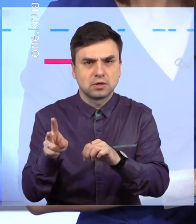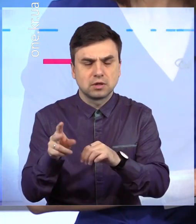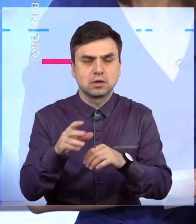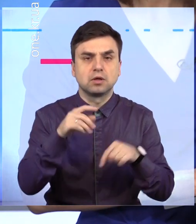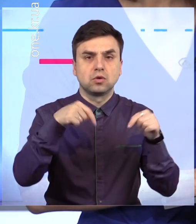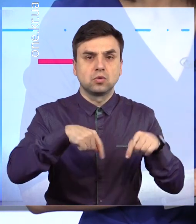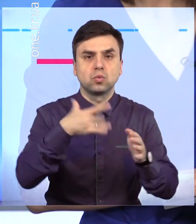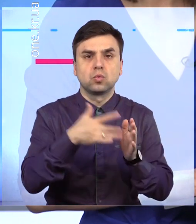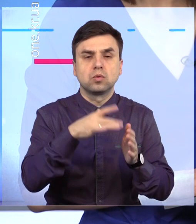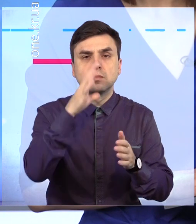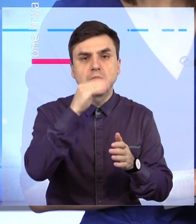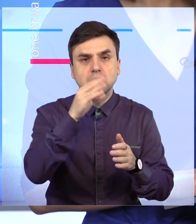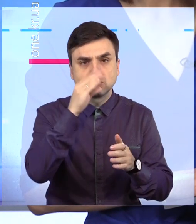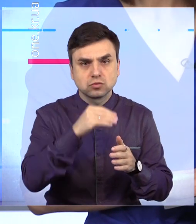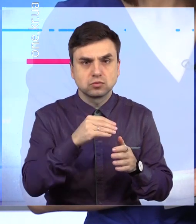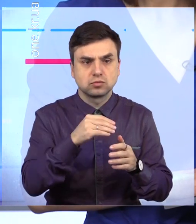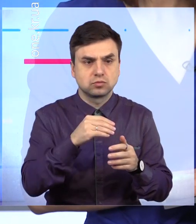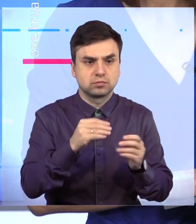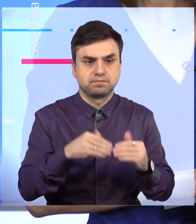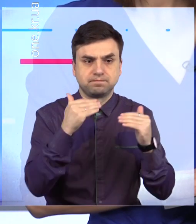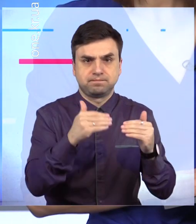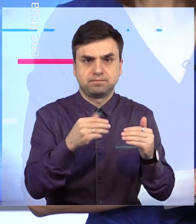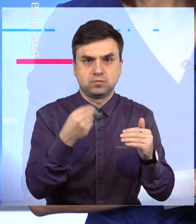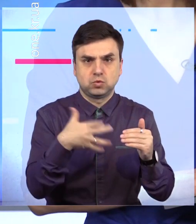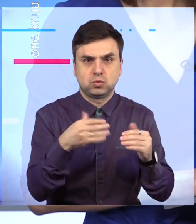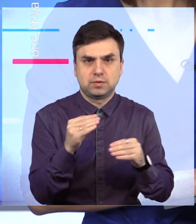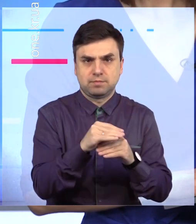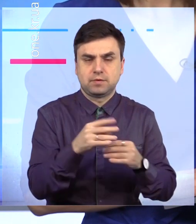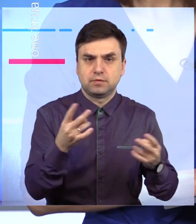опалення для підприємців. Олександр Фефілатєв розкаже більше.